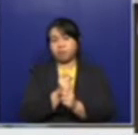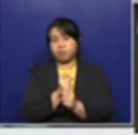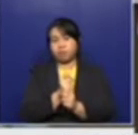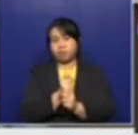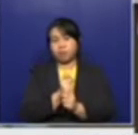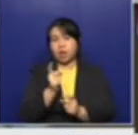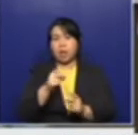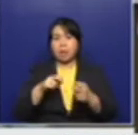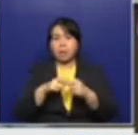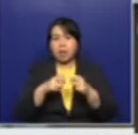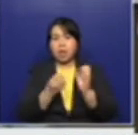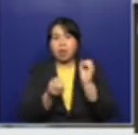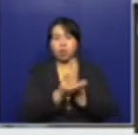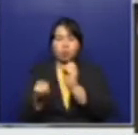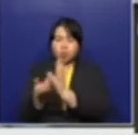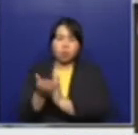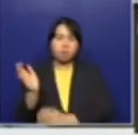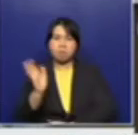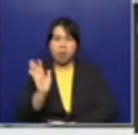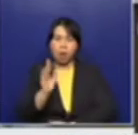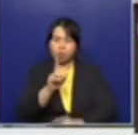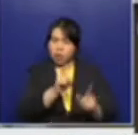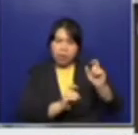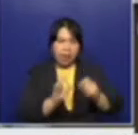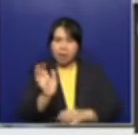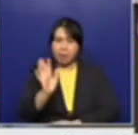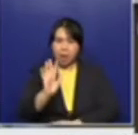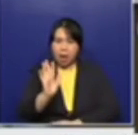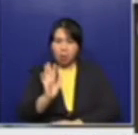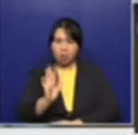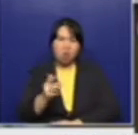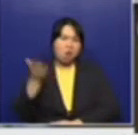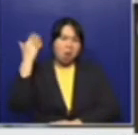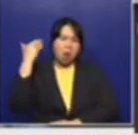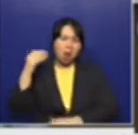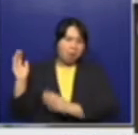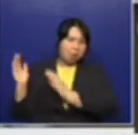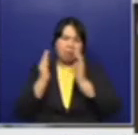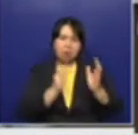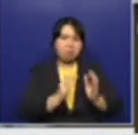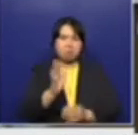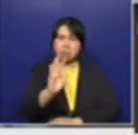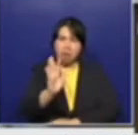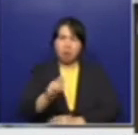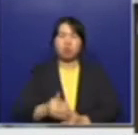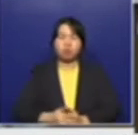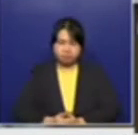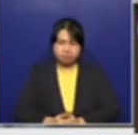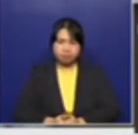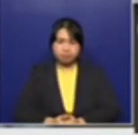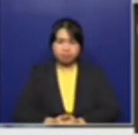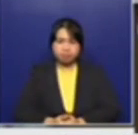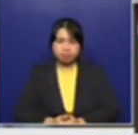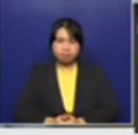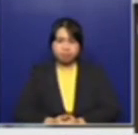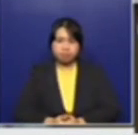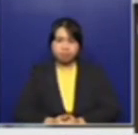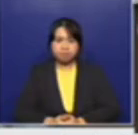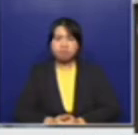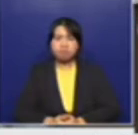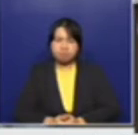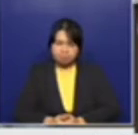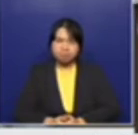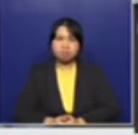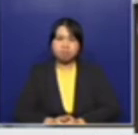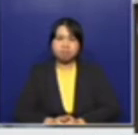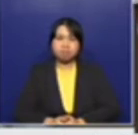ได้เกิดความรุนแรงไม่ได้เกิดการสูญเสียเหมือนในอดีตท่านประธานที่เคารพครับสิ่